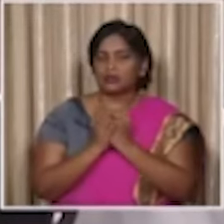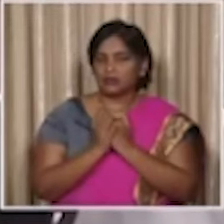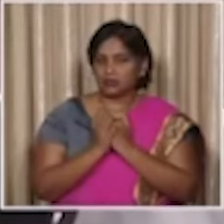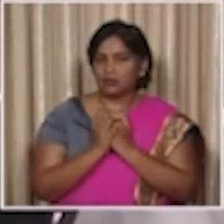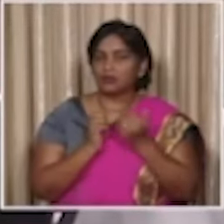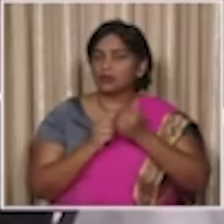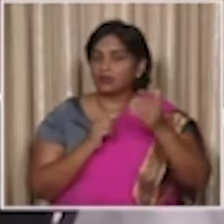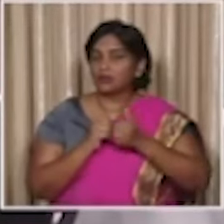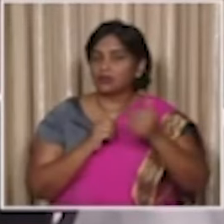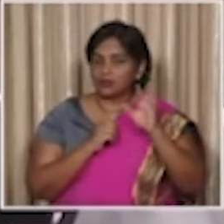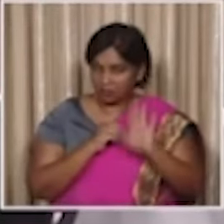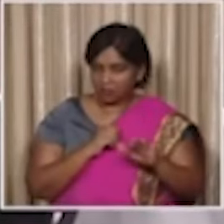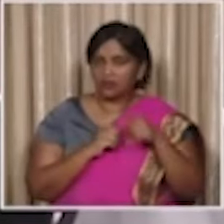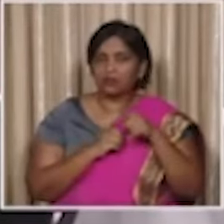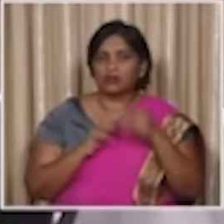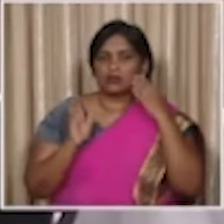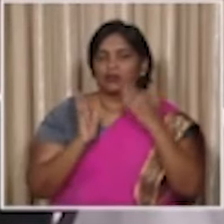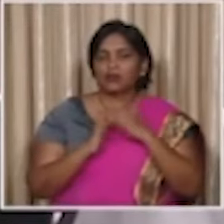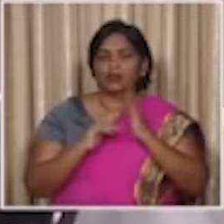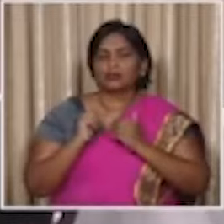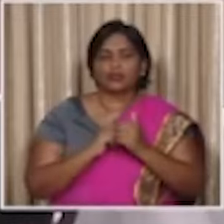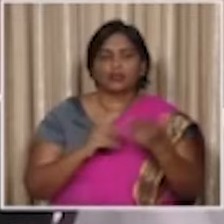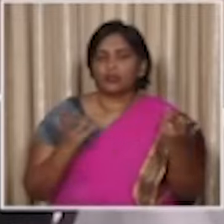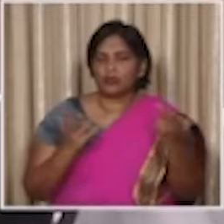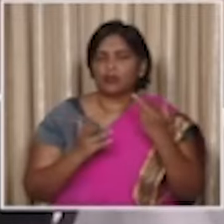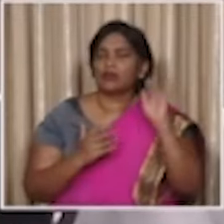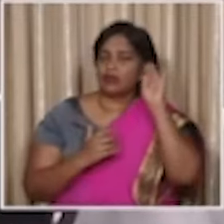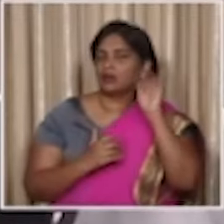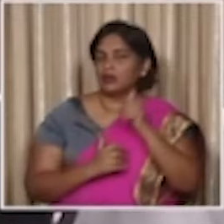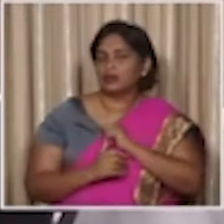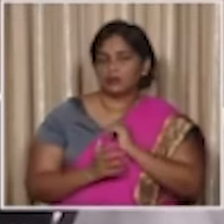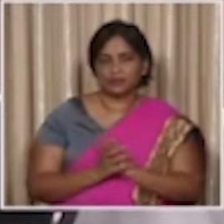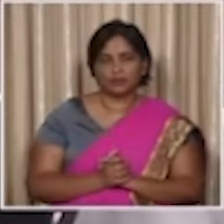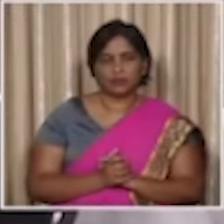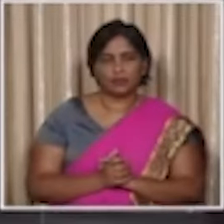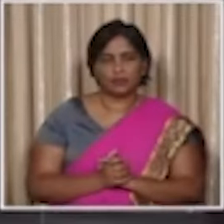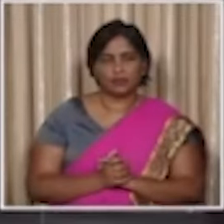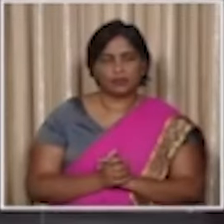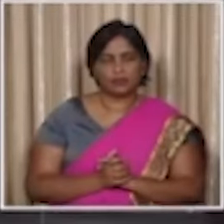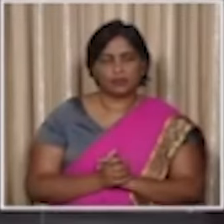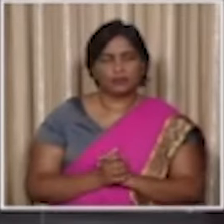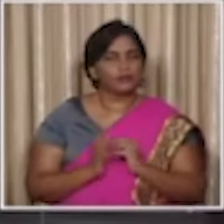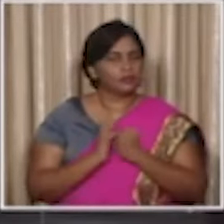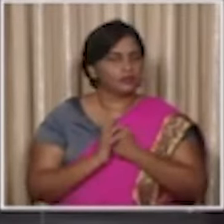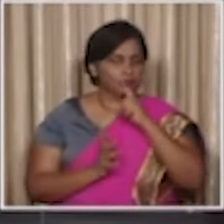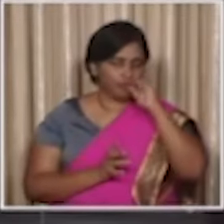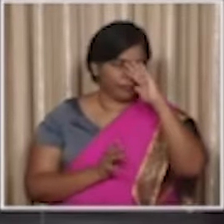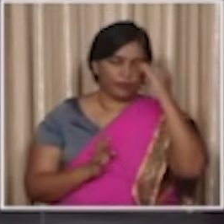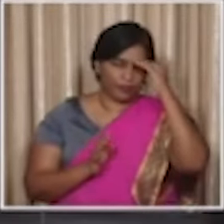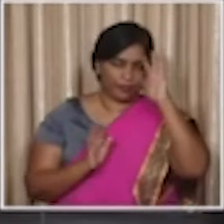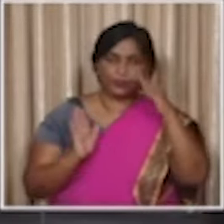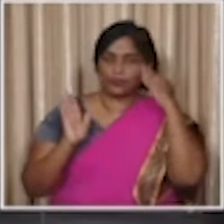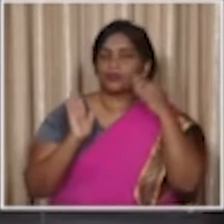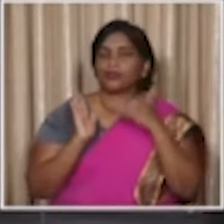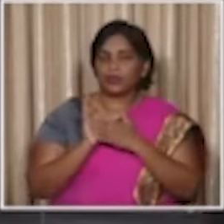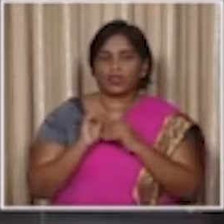ඉදිරියට ක්‍රියාත්මක කරනවාද? ඒ සඳහා ගන්න ක්‍රියාමාර්ග මොනවද කියලා අහන්න කැමැතියි. Garu katanaayaka thumani me sambandhayen